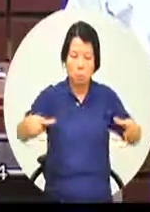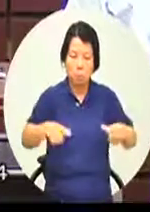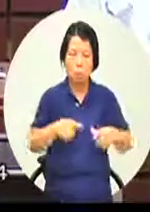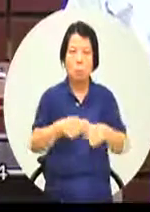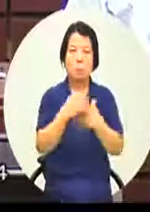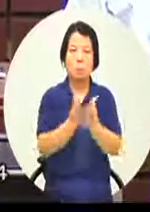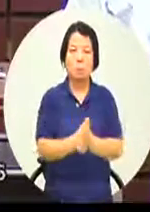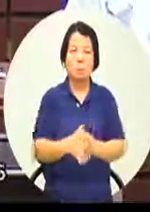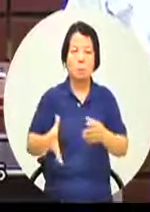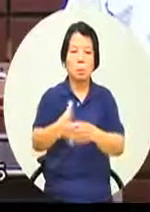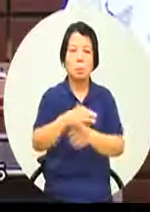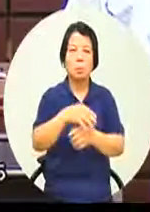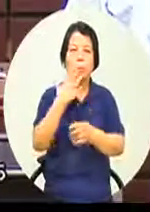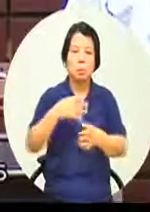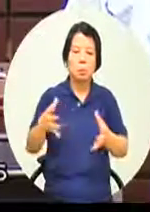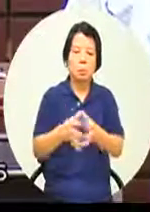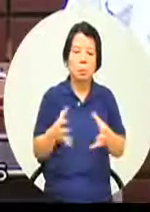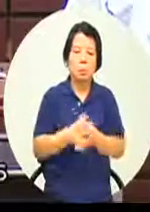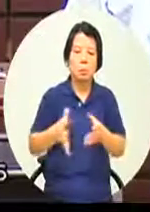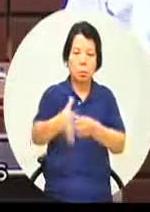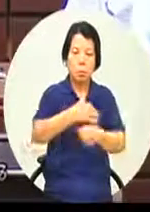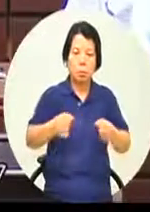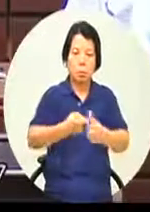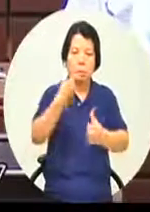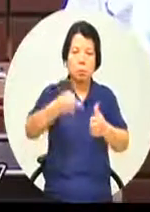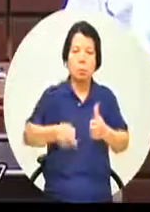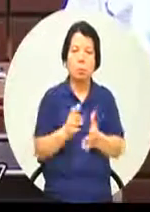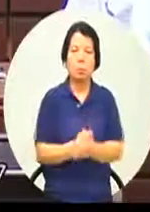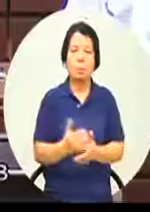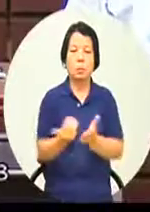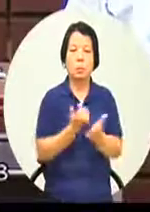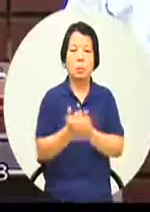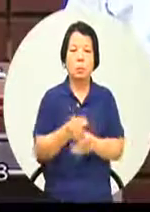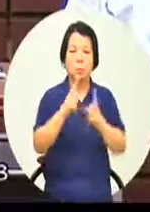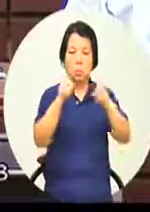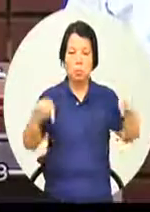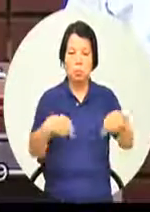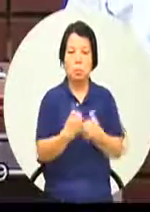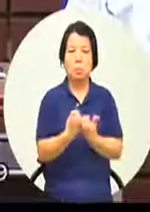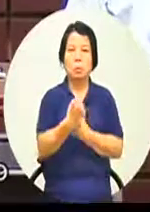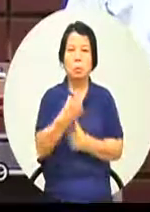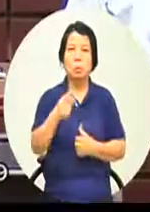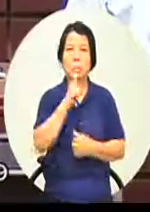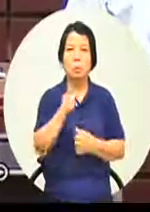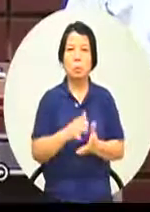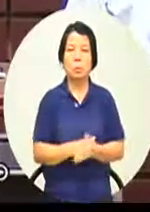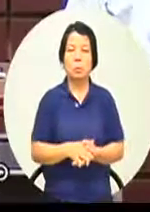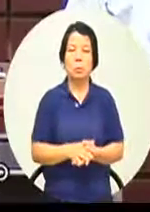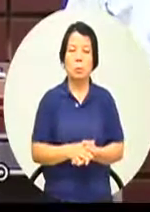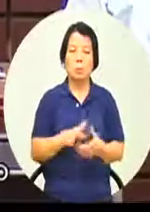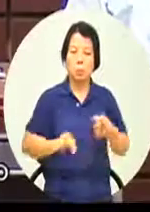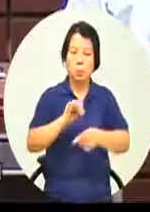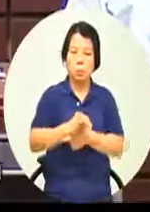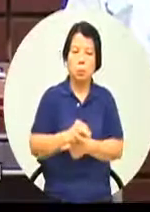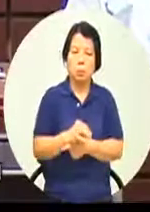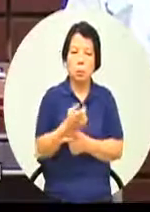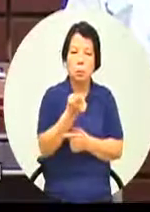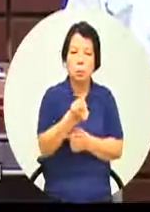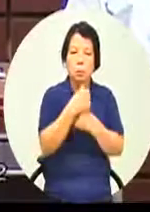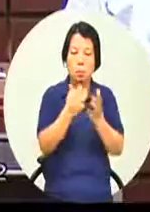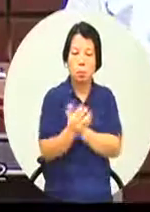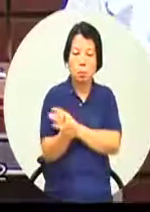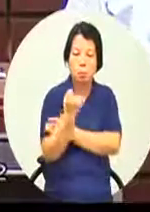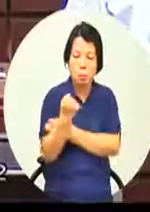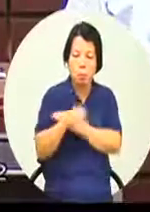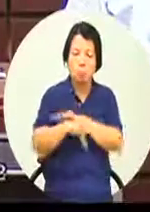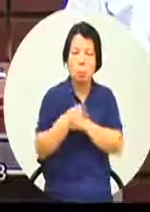是全国第一位的话，当然刚刚张岩所提到的，我们还有所占的比例不高，我们还有努力的空